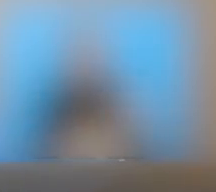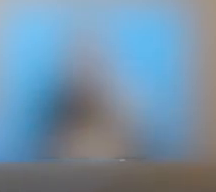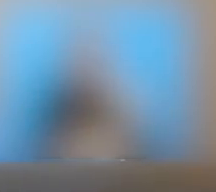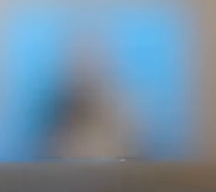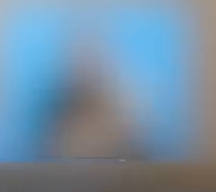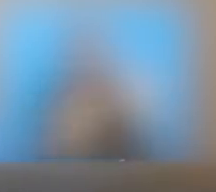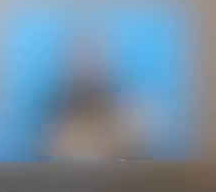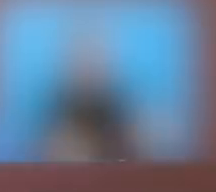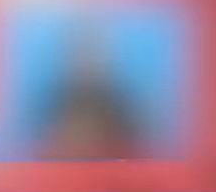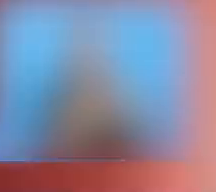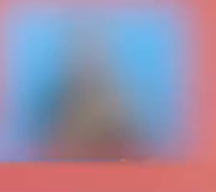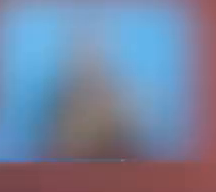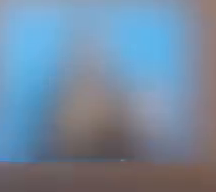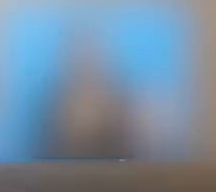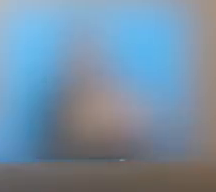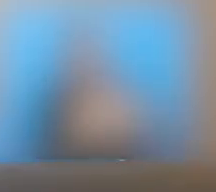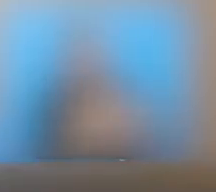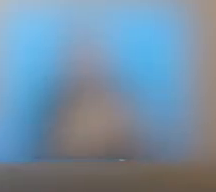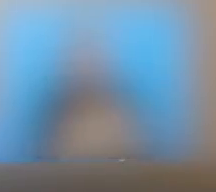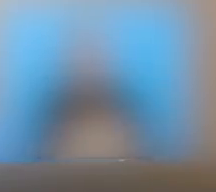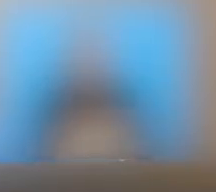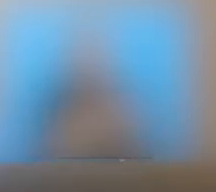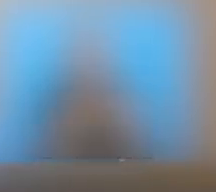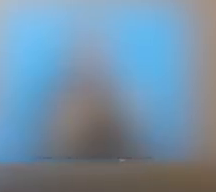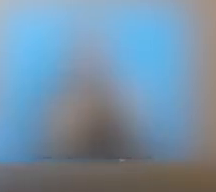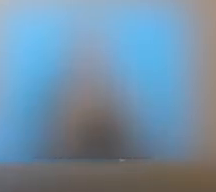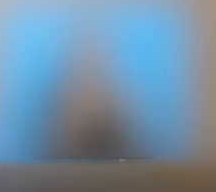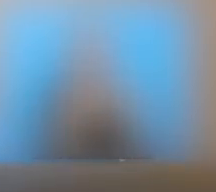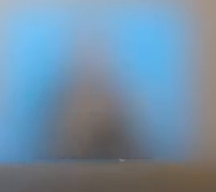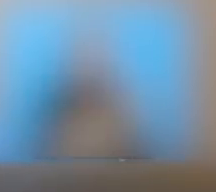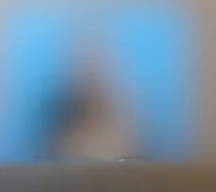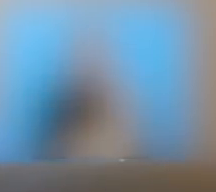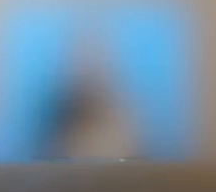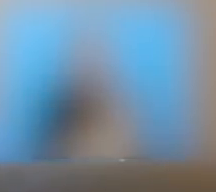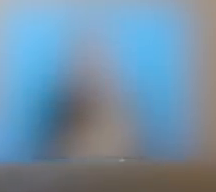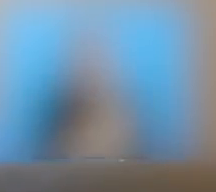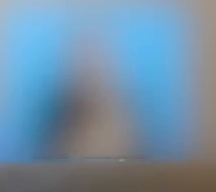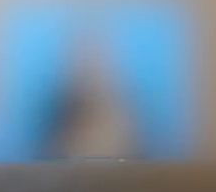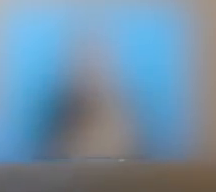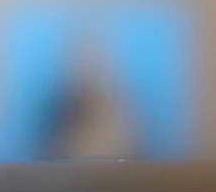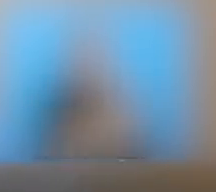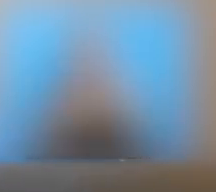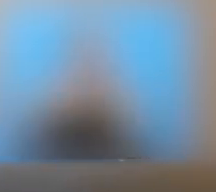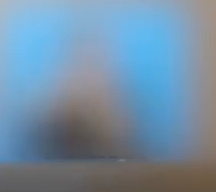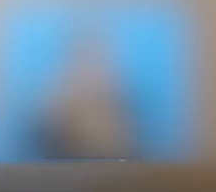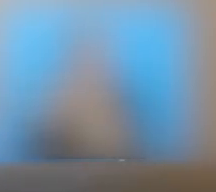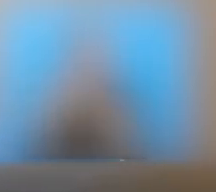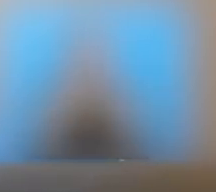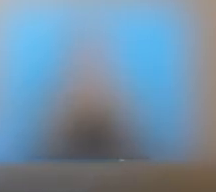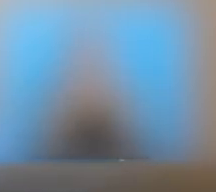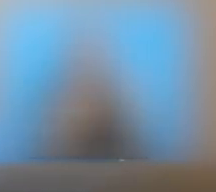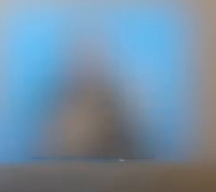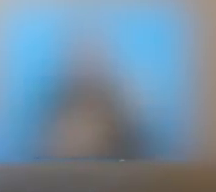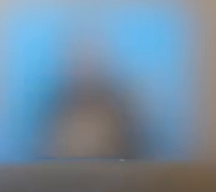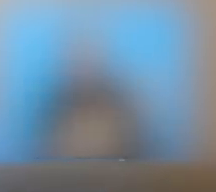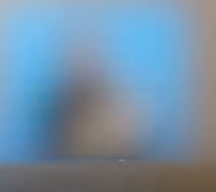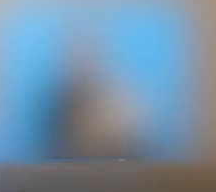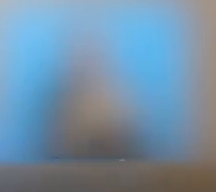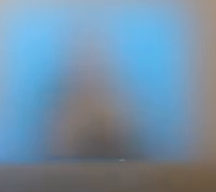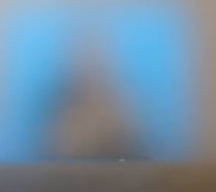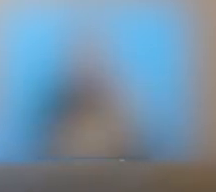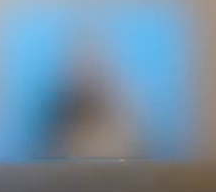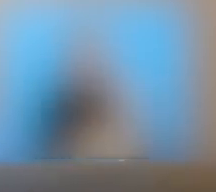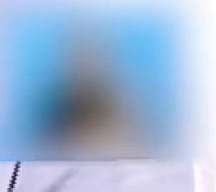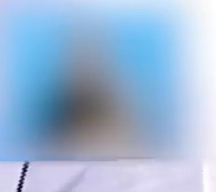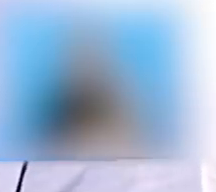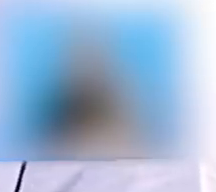nila ang kanilang kontrata. At pagkapatuloy ng mga OFW sa private housing o shelter kahit may paglabag umano sila sa residency law ng